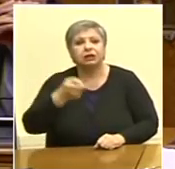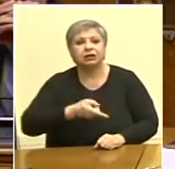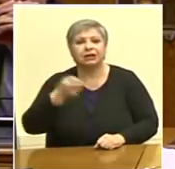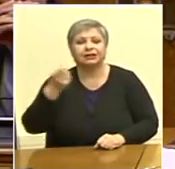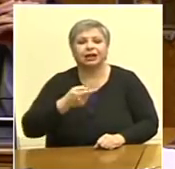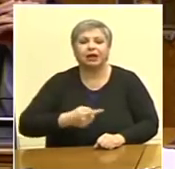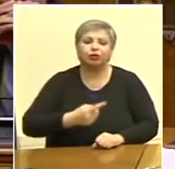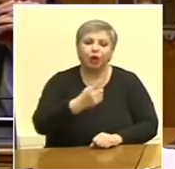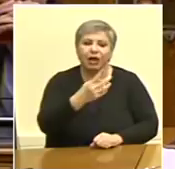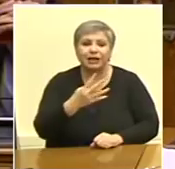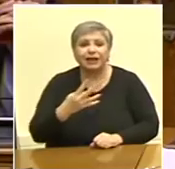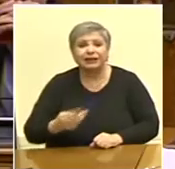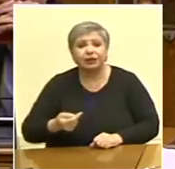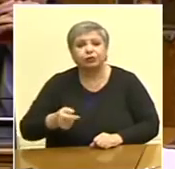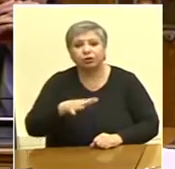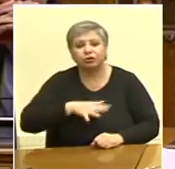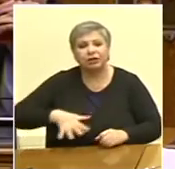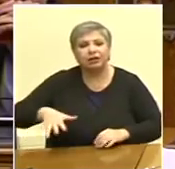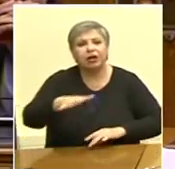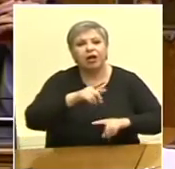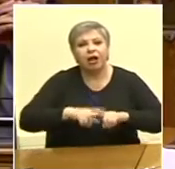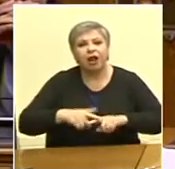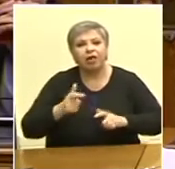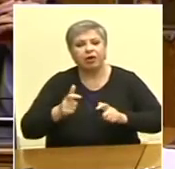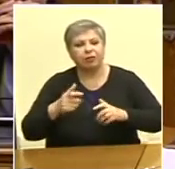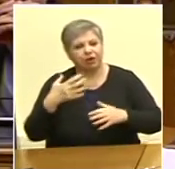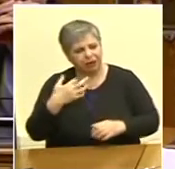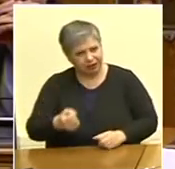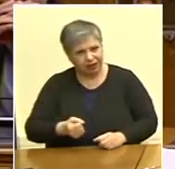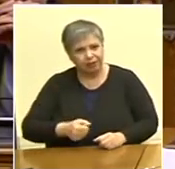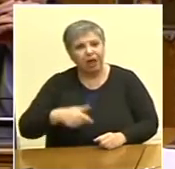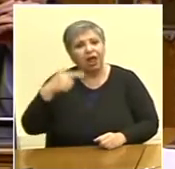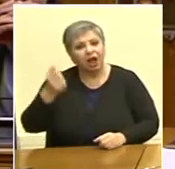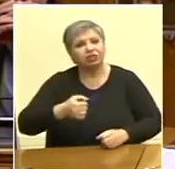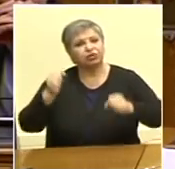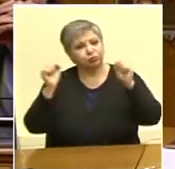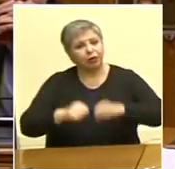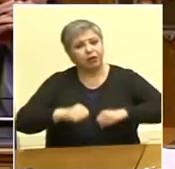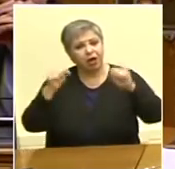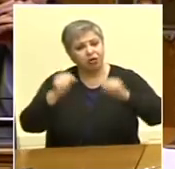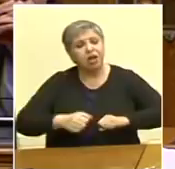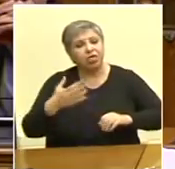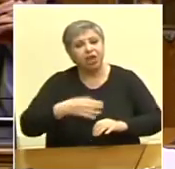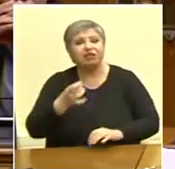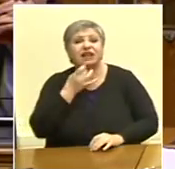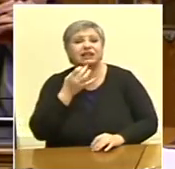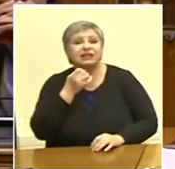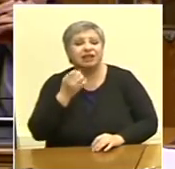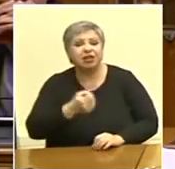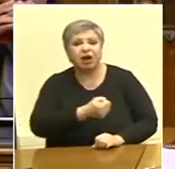και ερχόσασταν εσείς και ψηφίσατε και με τα δύο χέρια ναι σε όλα τα σκληρά αυτά μέτρα της λιτότητας.